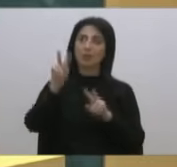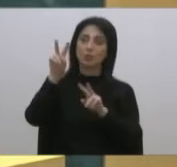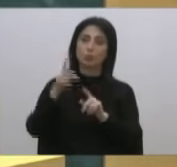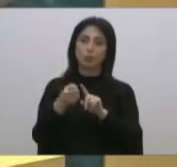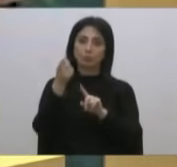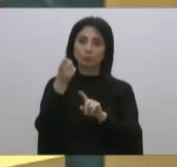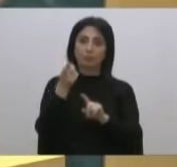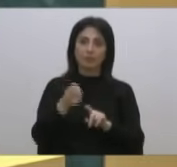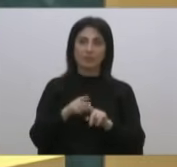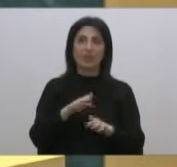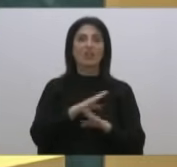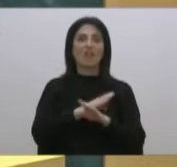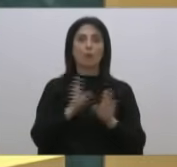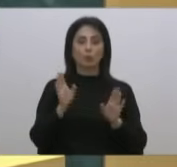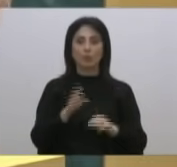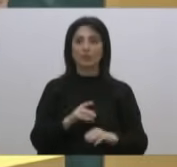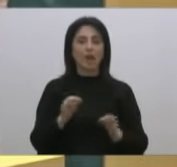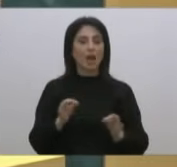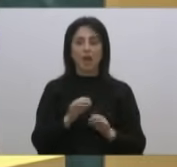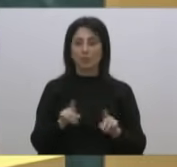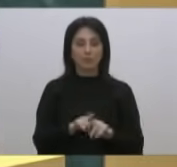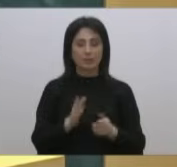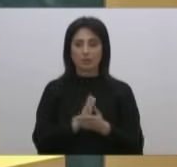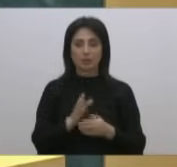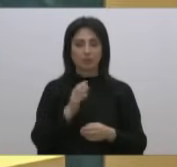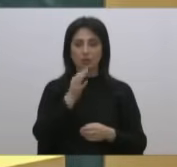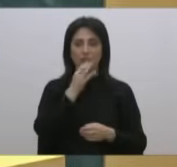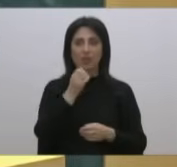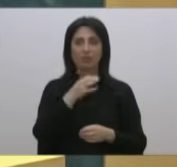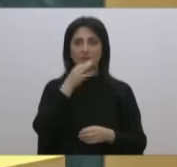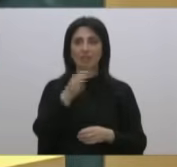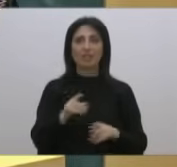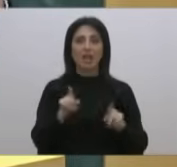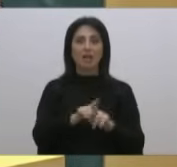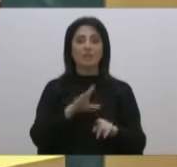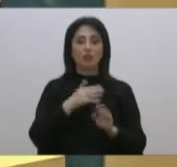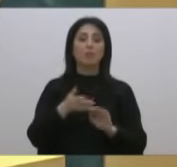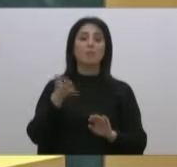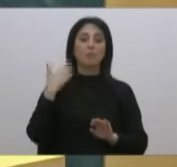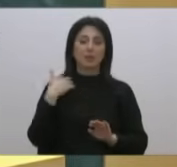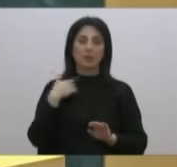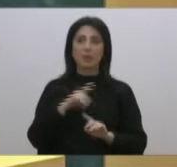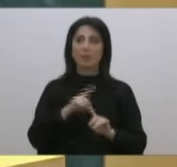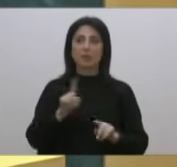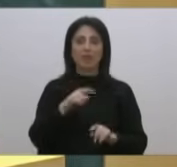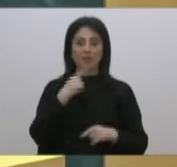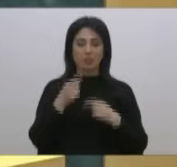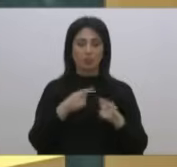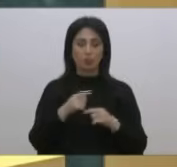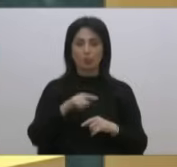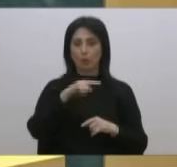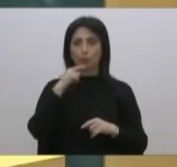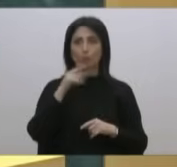ჩამოკიდებული და დავიღუპებით. არაფერი მასეთი არ არის, ჯერ კიდევ გითხარით, რომ ასე იყო მანამდეც, მაგრამ რაზეა